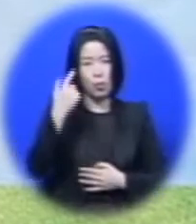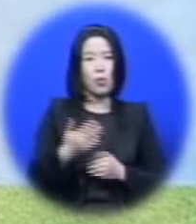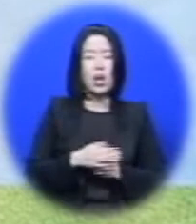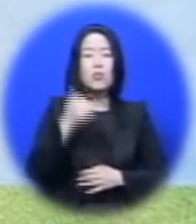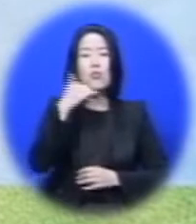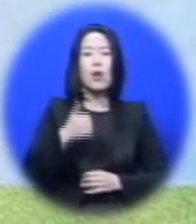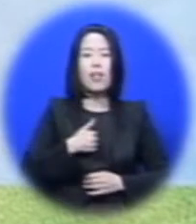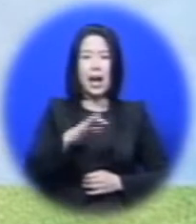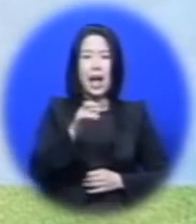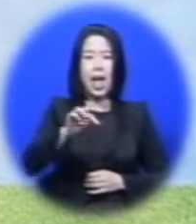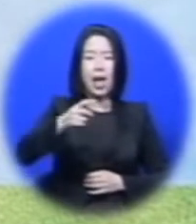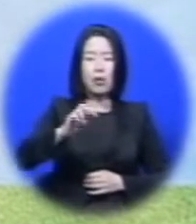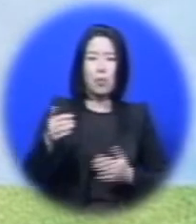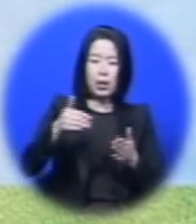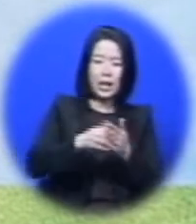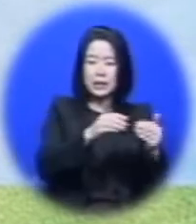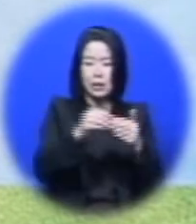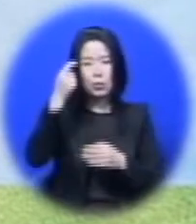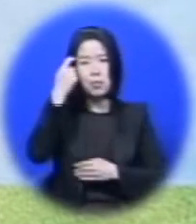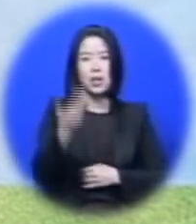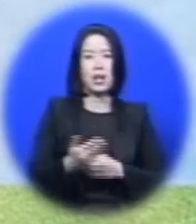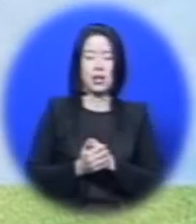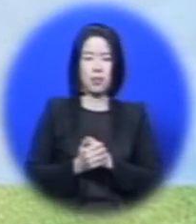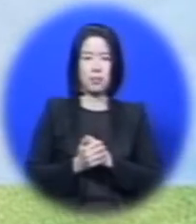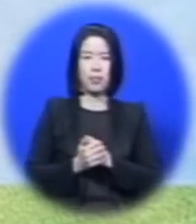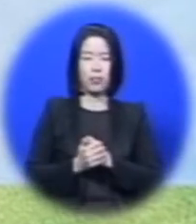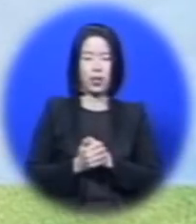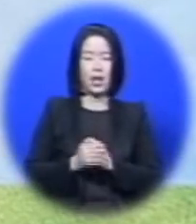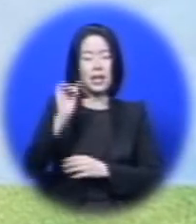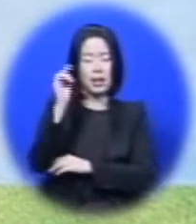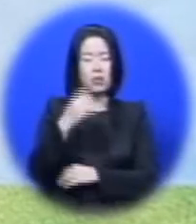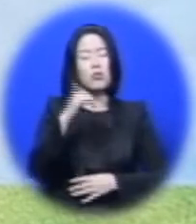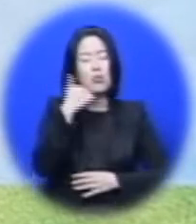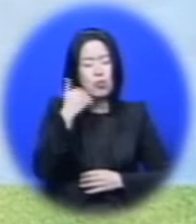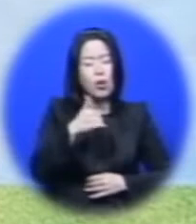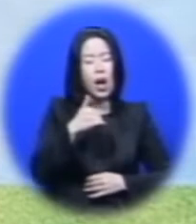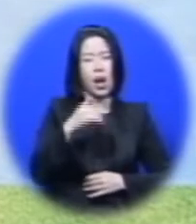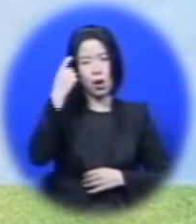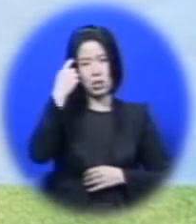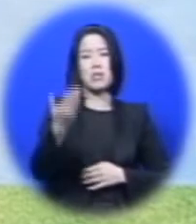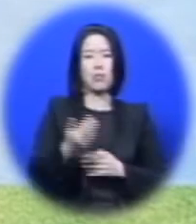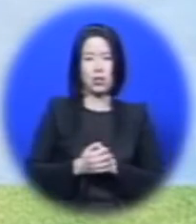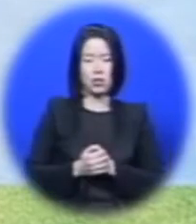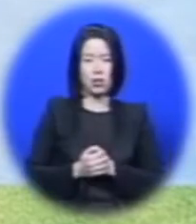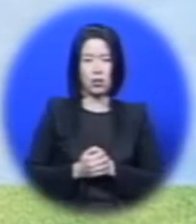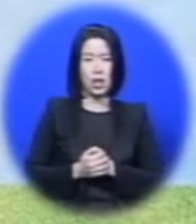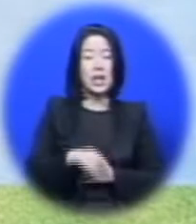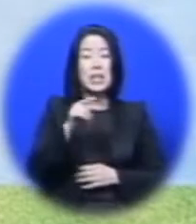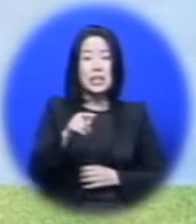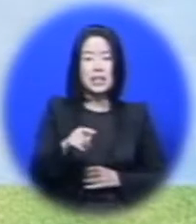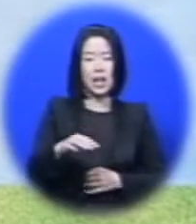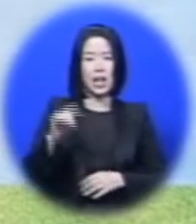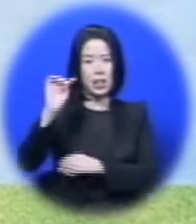나를 에돔까지 인도합니까? 다윗은 계속 누가라고 질문해요. 누가? 그게